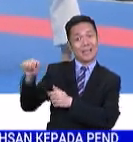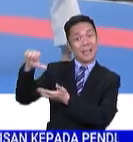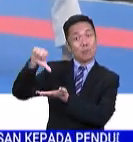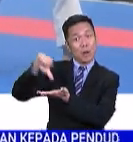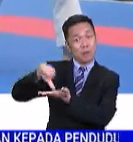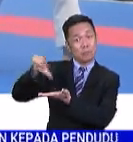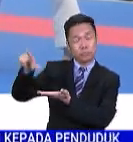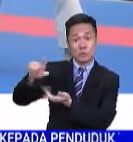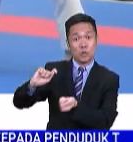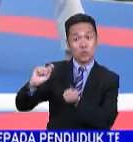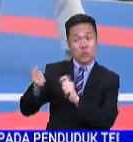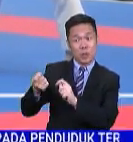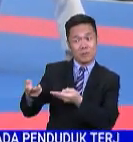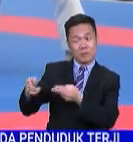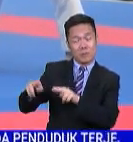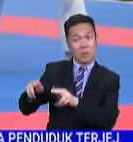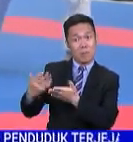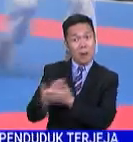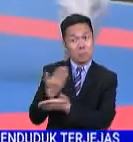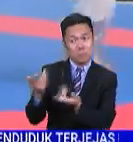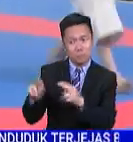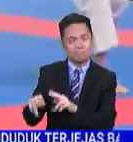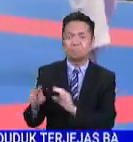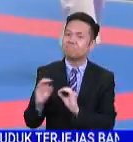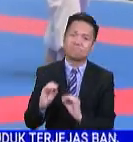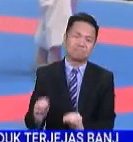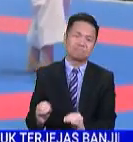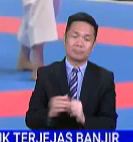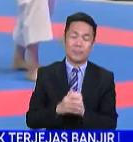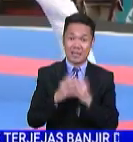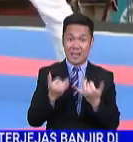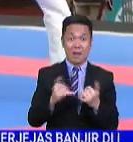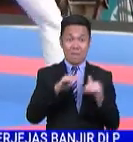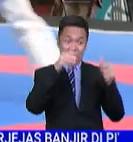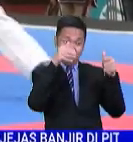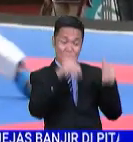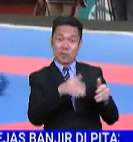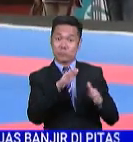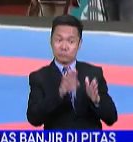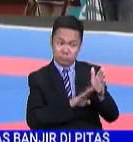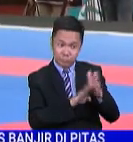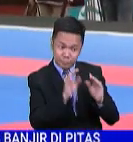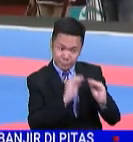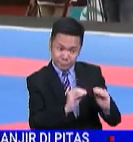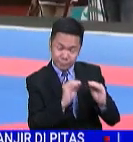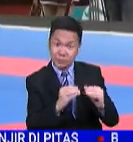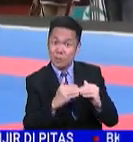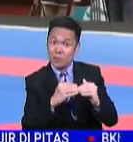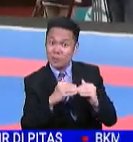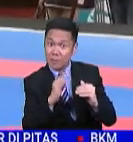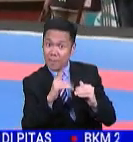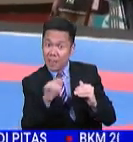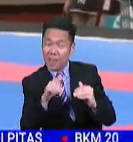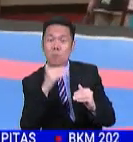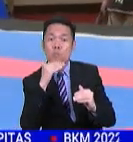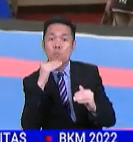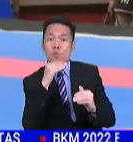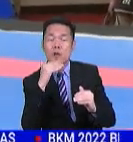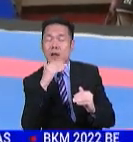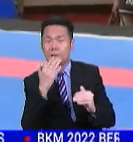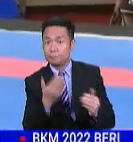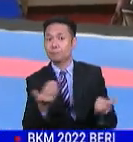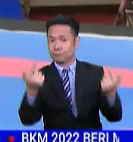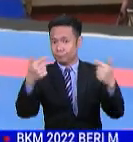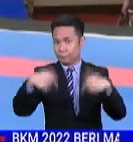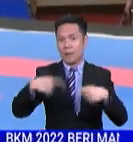tidak diperbaharui awal tahun lepas. Tambahnya, pihak Macaf memfokuskan kepada program pembangunan dengan mengambil lebih ramai atlet muda menerusi